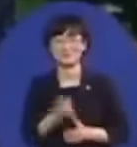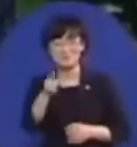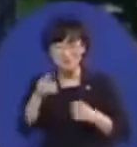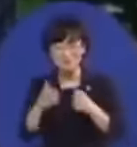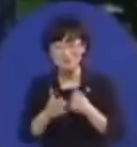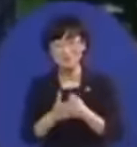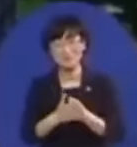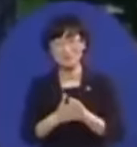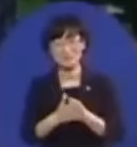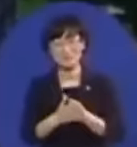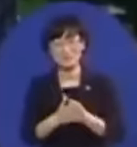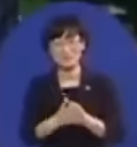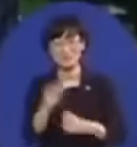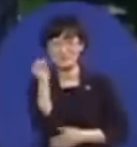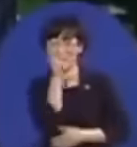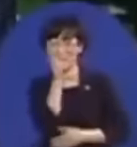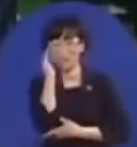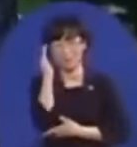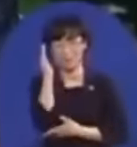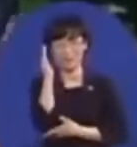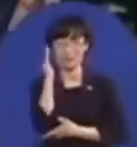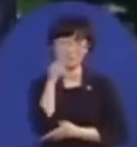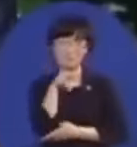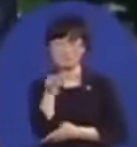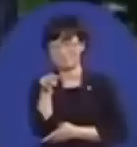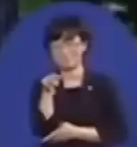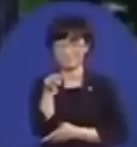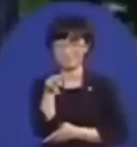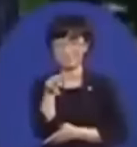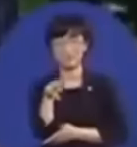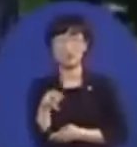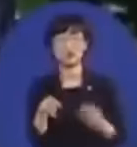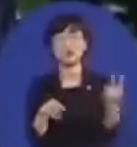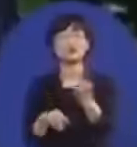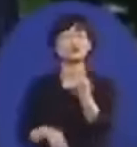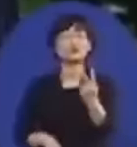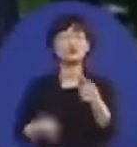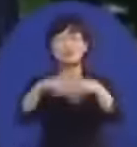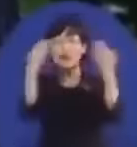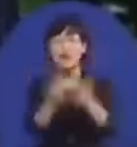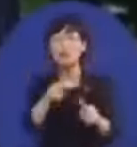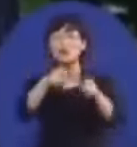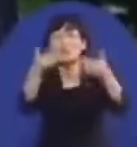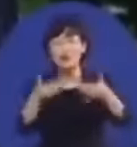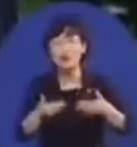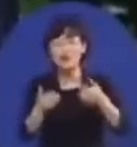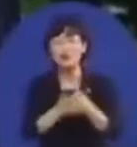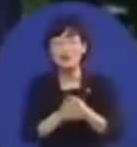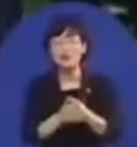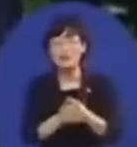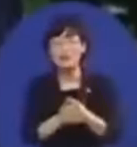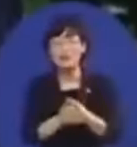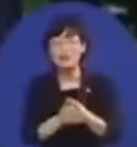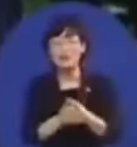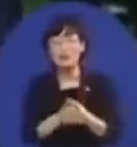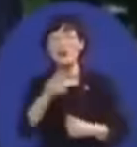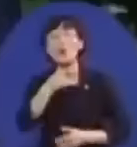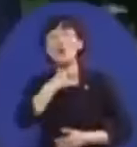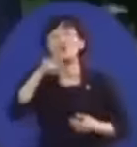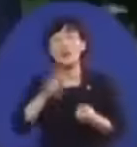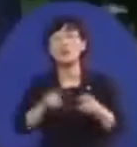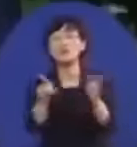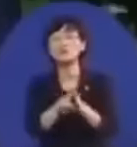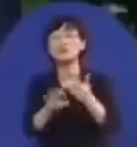그래서 사회자 하는 말이, 그럼 두 종교가 다 구원을 받을 테니까 자기 원하는 종교를